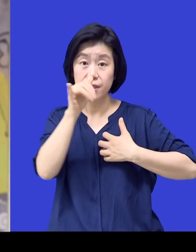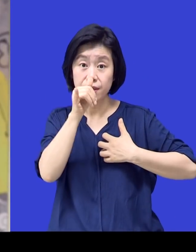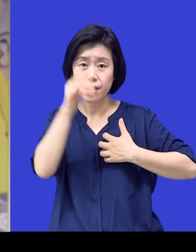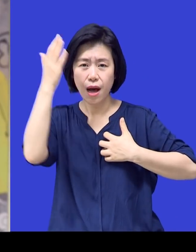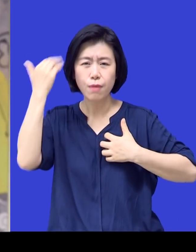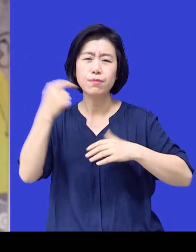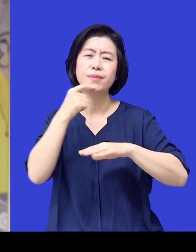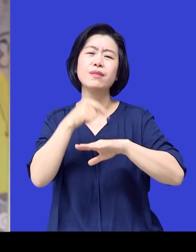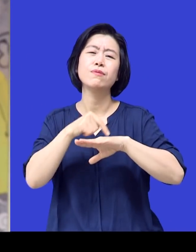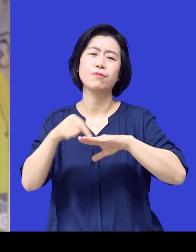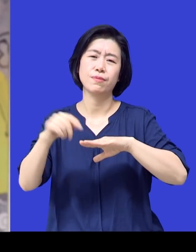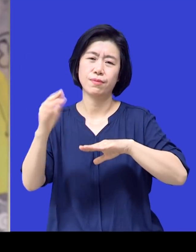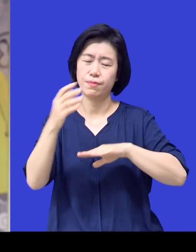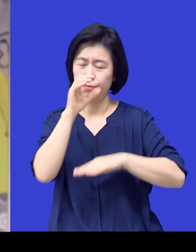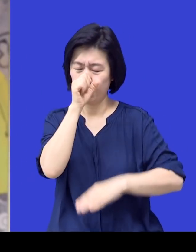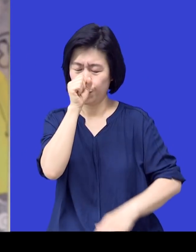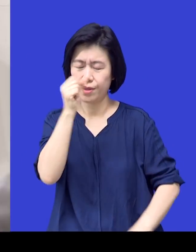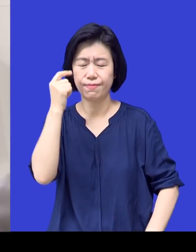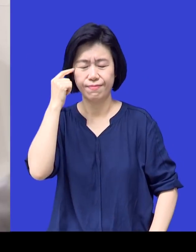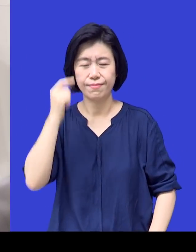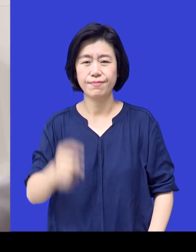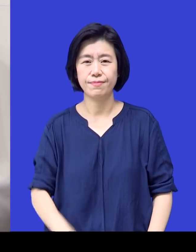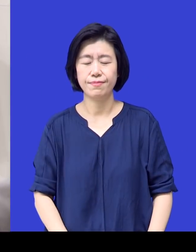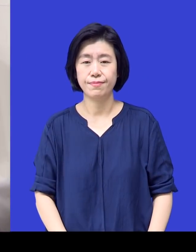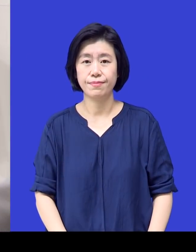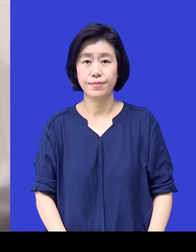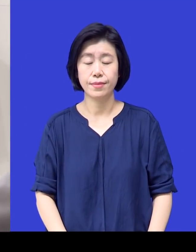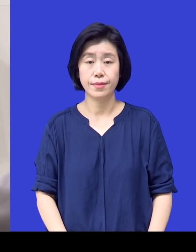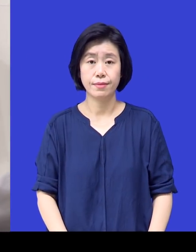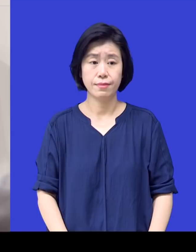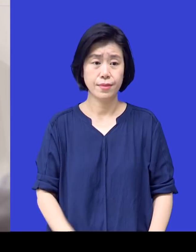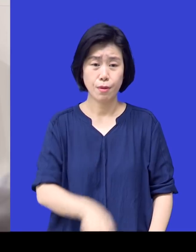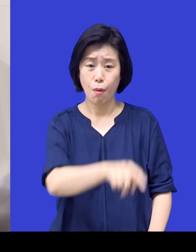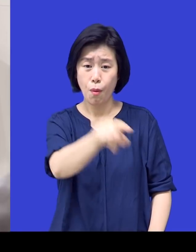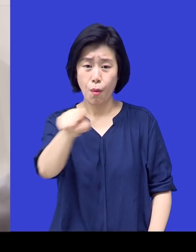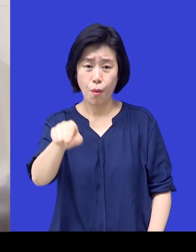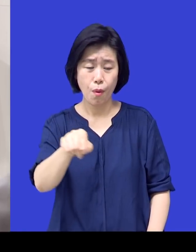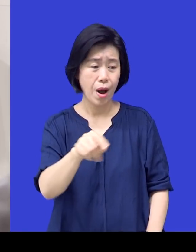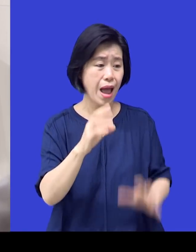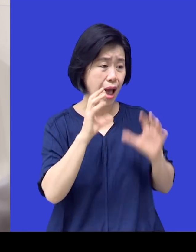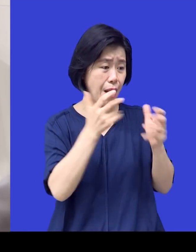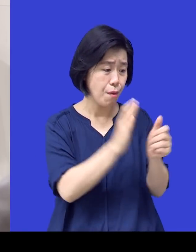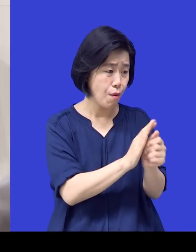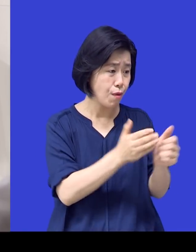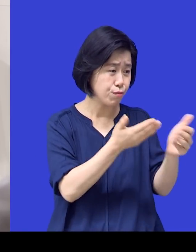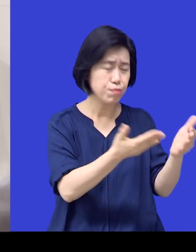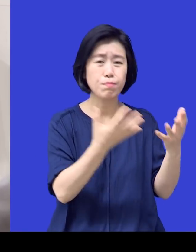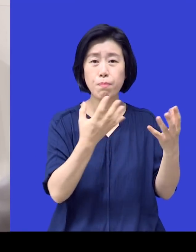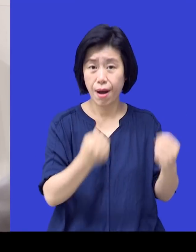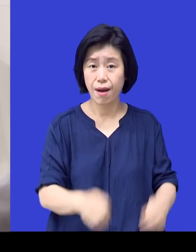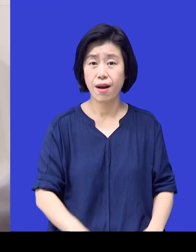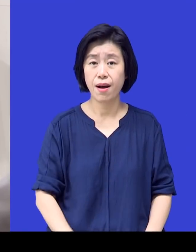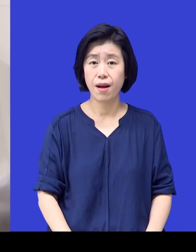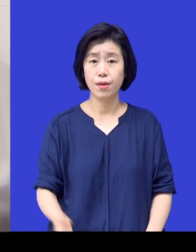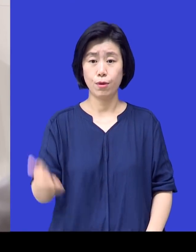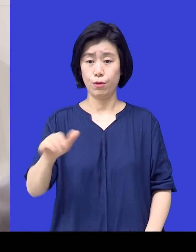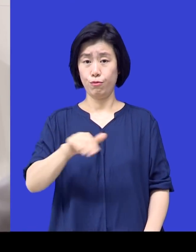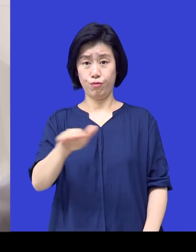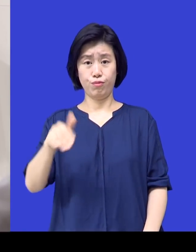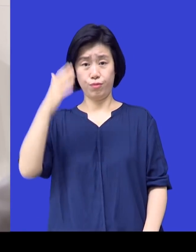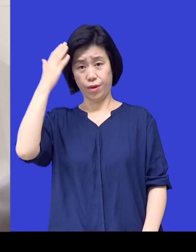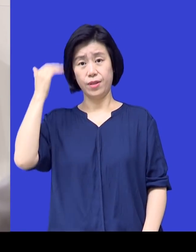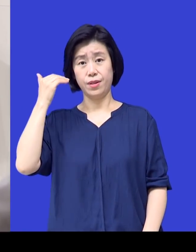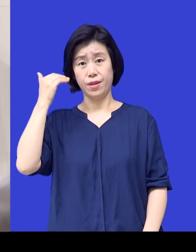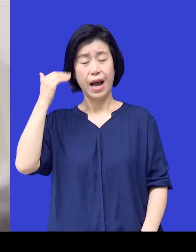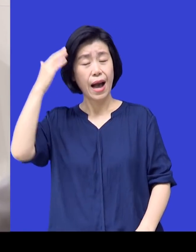해주세요. 수많은 기관들이 예수 빠진 도움을 주지 않습니까? 네. 근데 우리는 산 증인 아닙니까? 맞습니다.